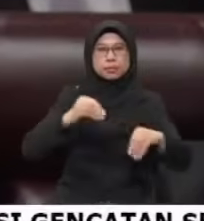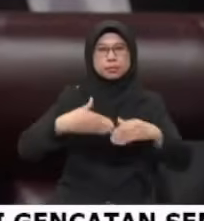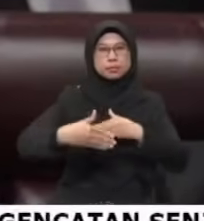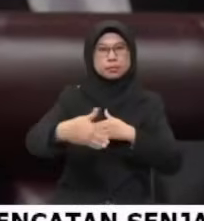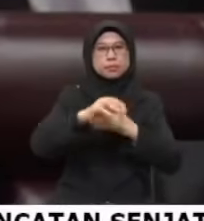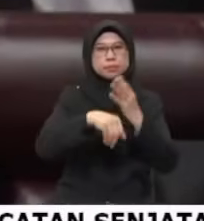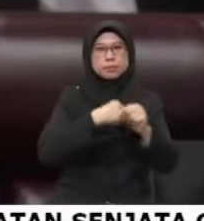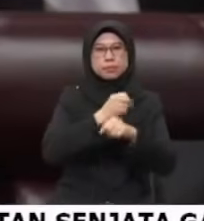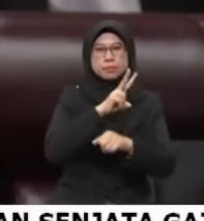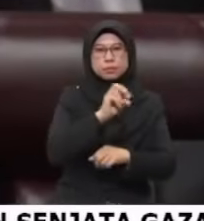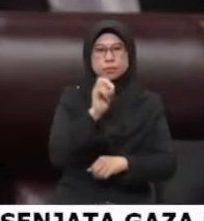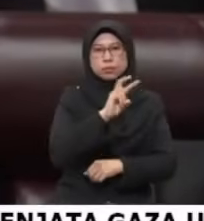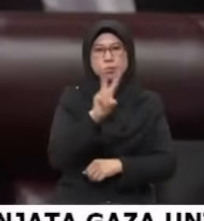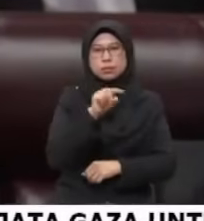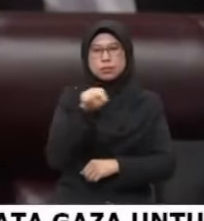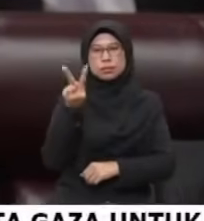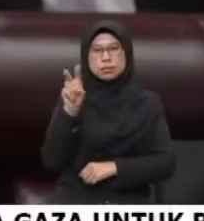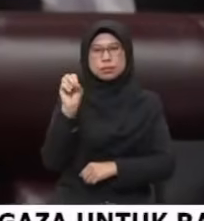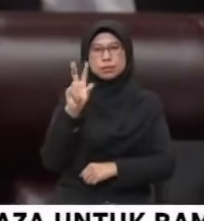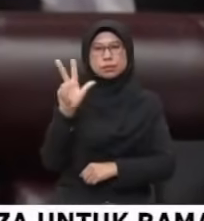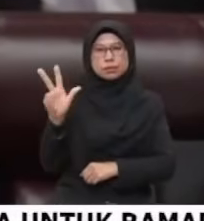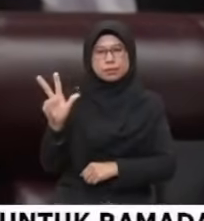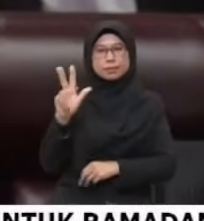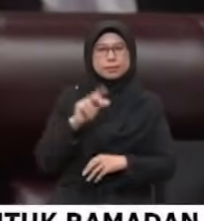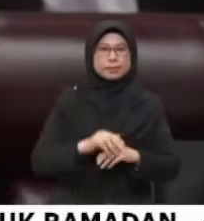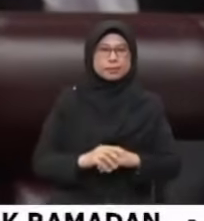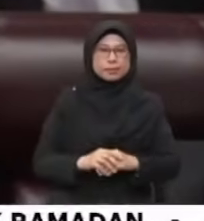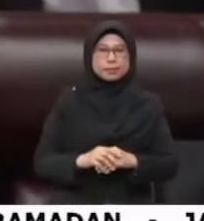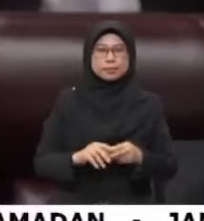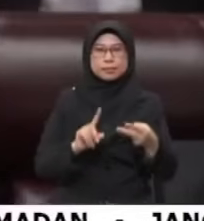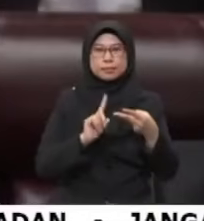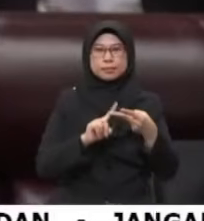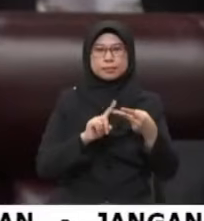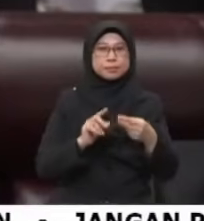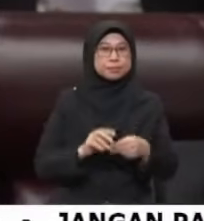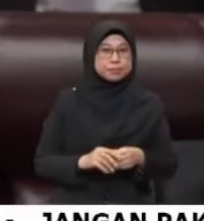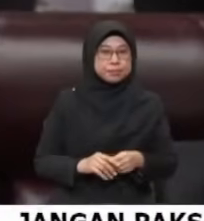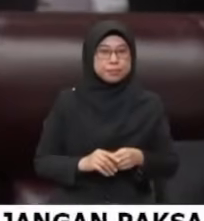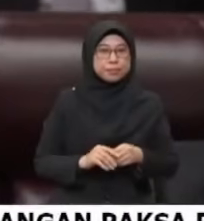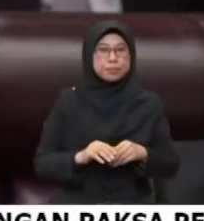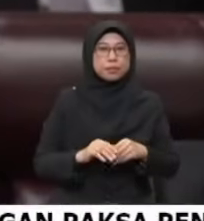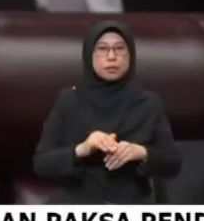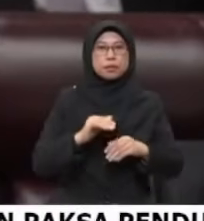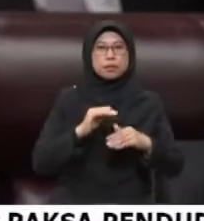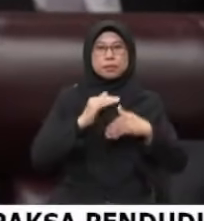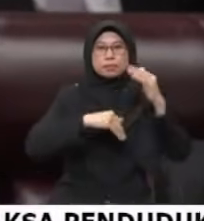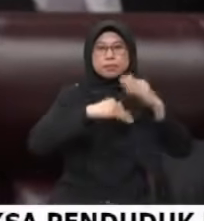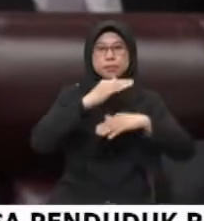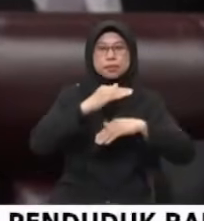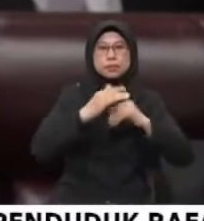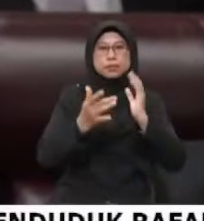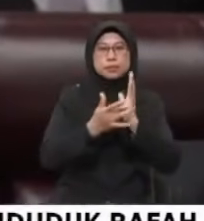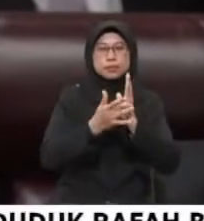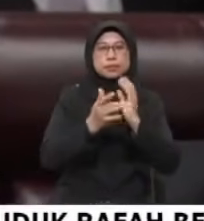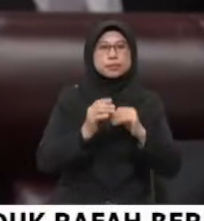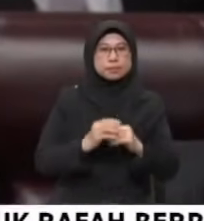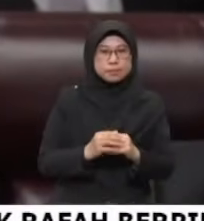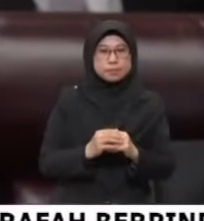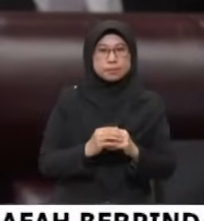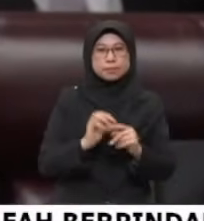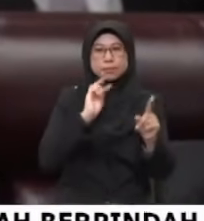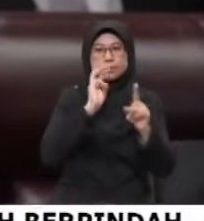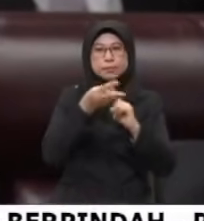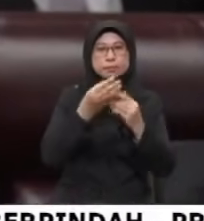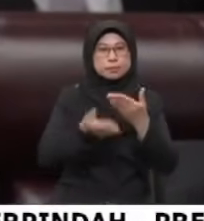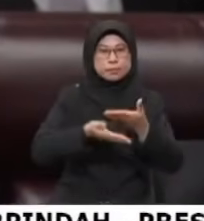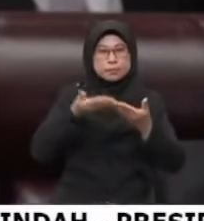2022 dan 2023 kedua selain daripada kemajuan teknologi semasa JKM telah